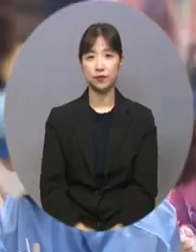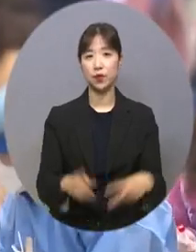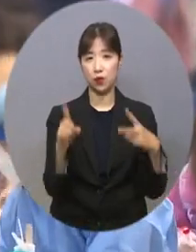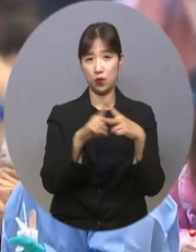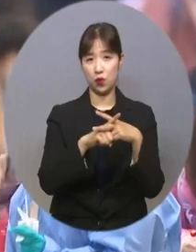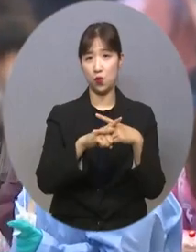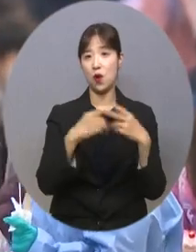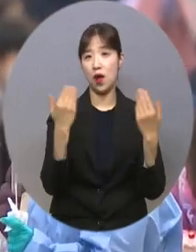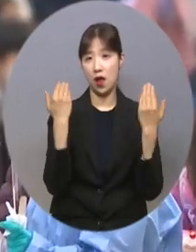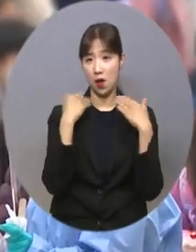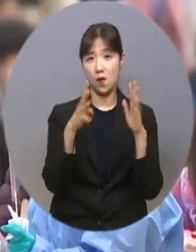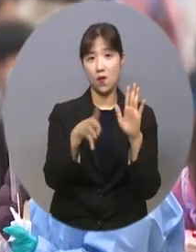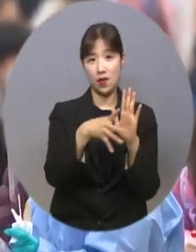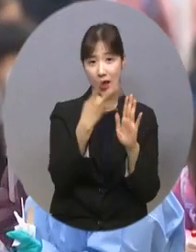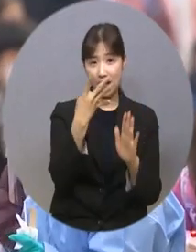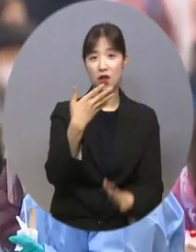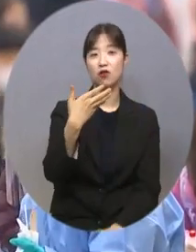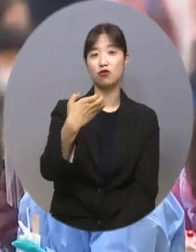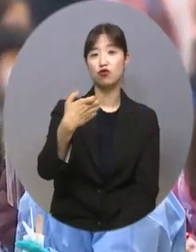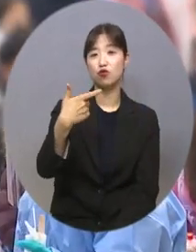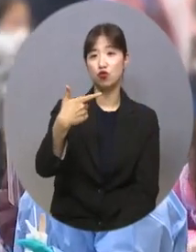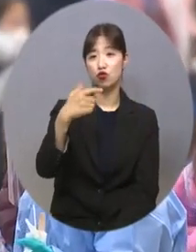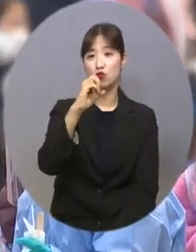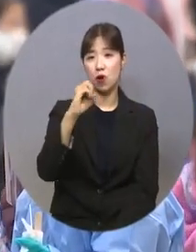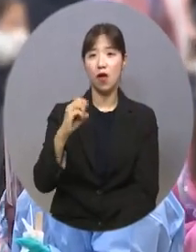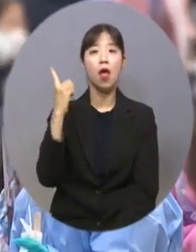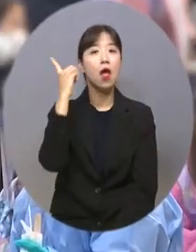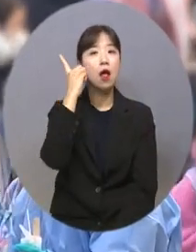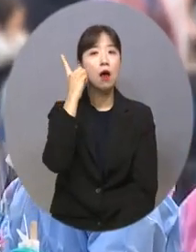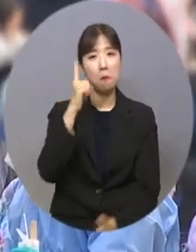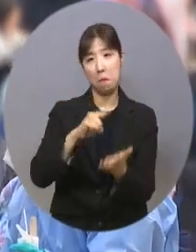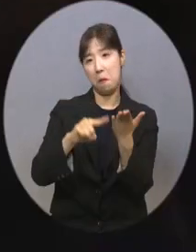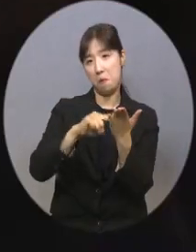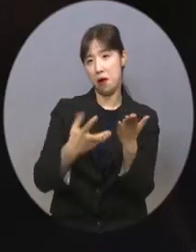초등학교 4학년의 96%는 스마트폰이 있으며